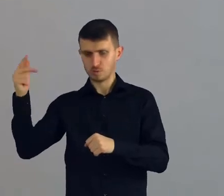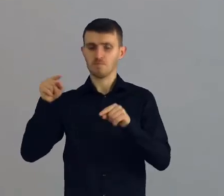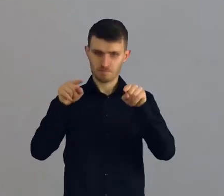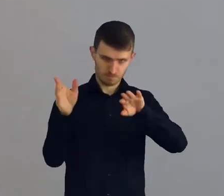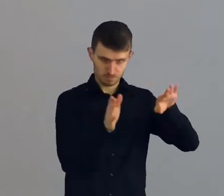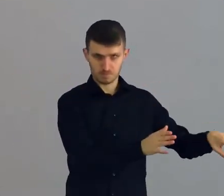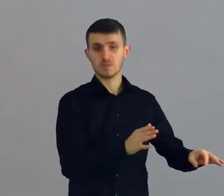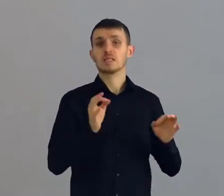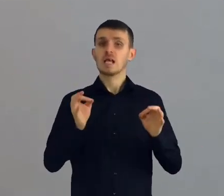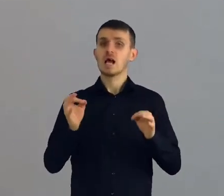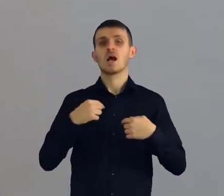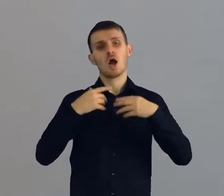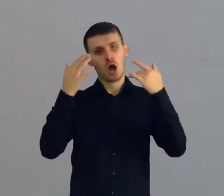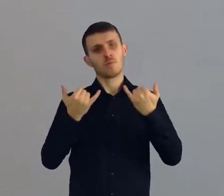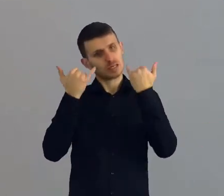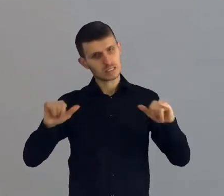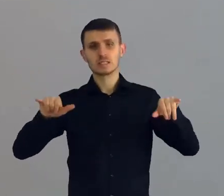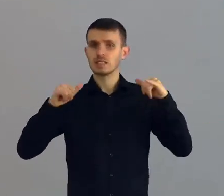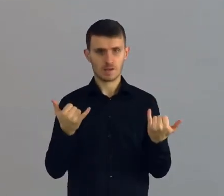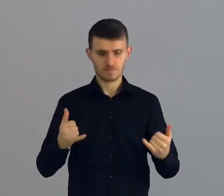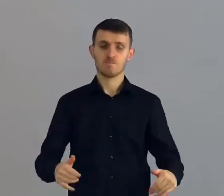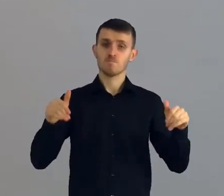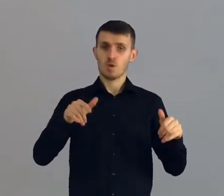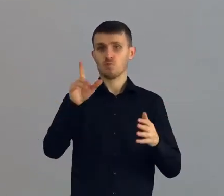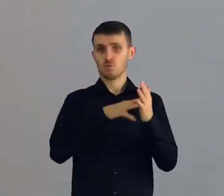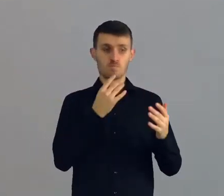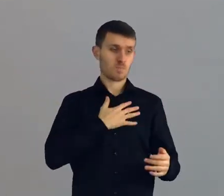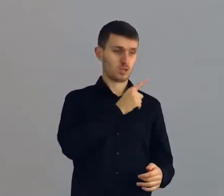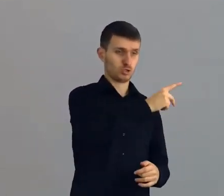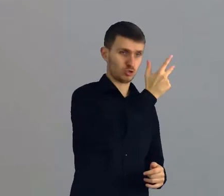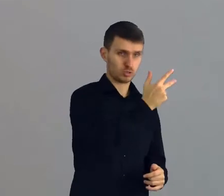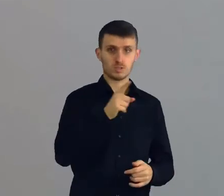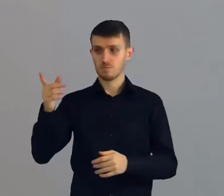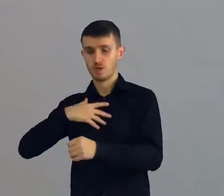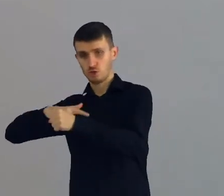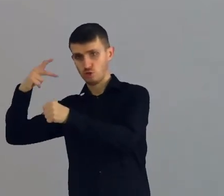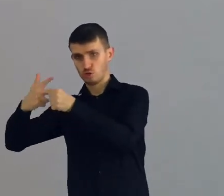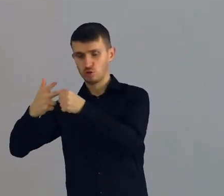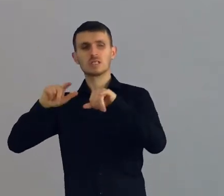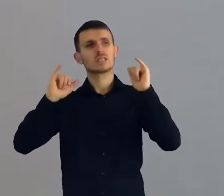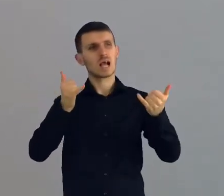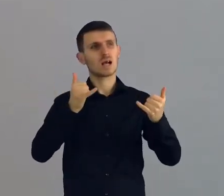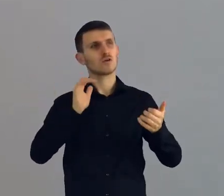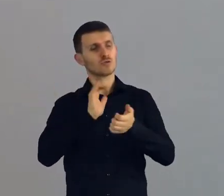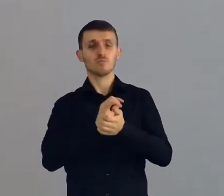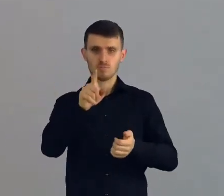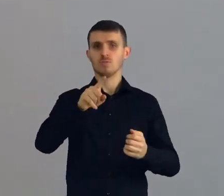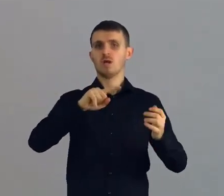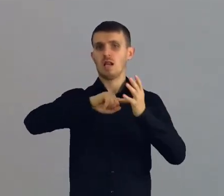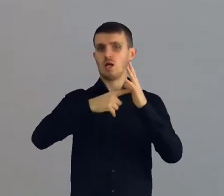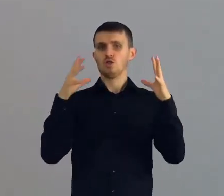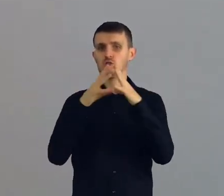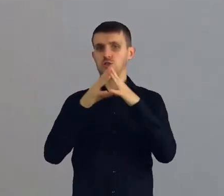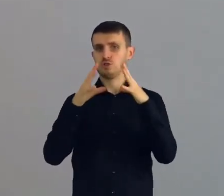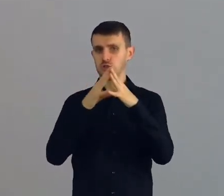jeżeli każda z tych kresek oznacza o 3 więcej to żeby dojść do 30 od zera potrzebujemy 10 kresek 30